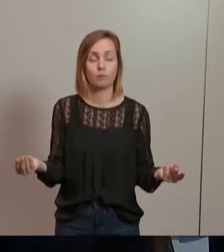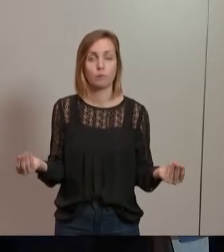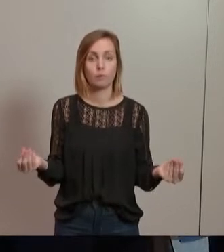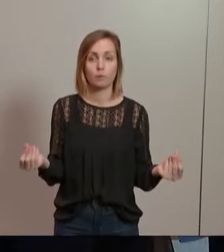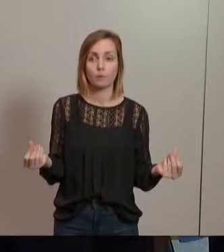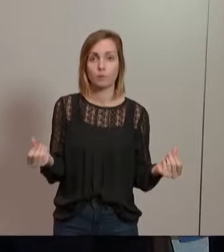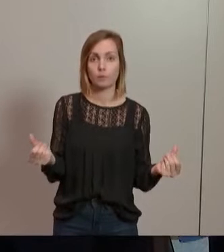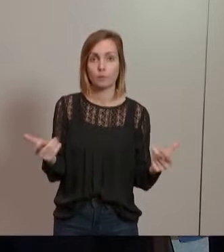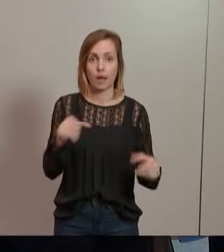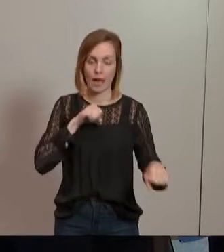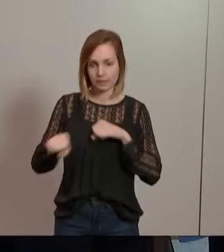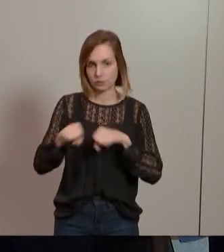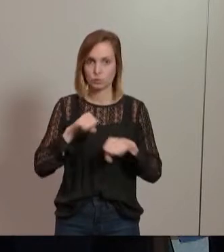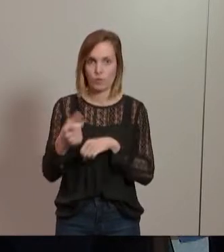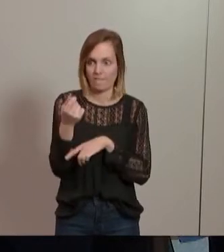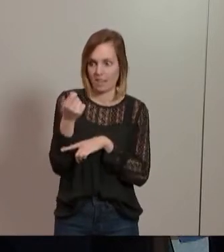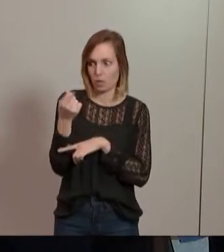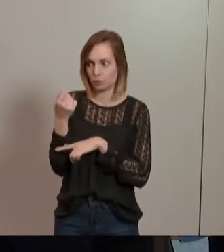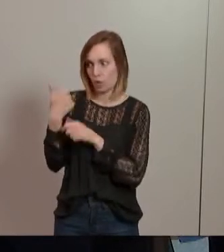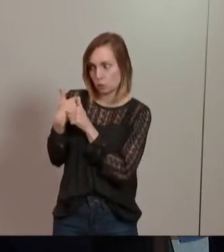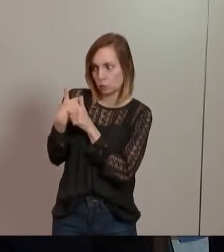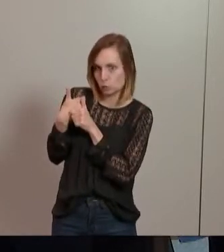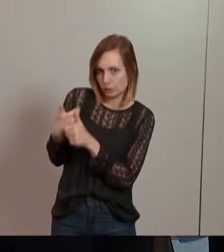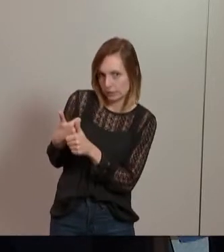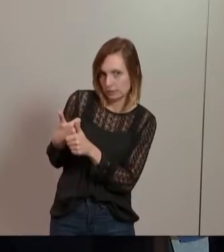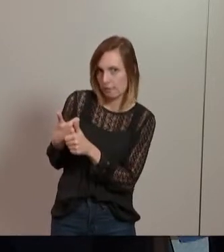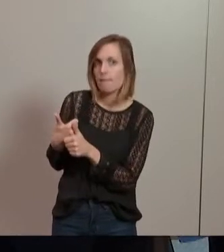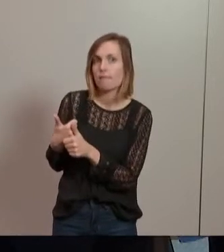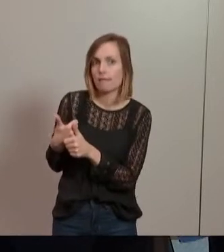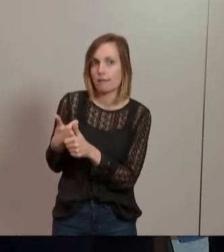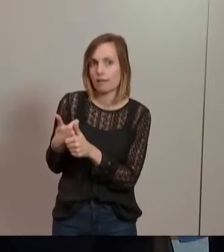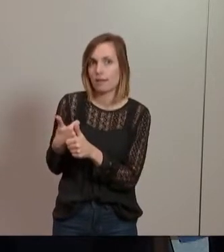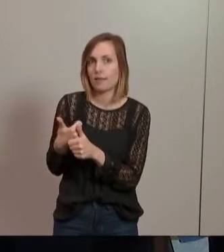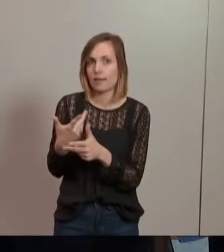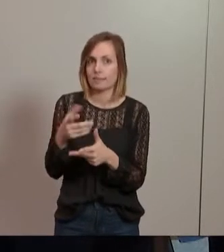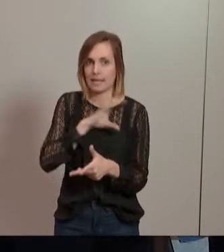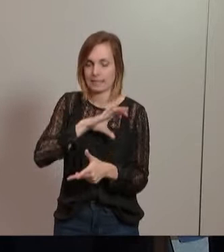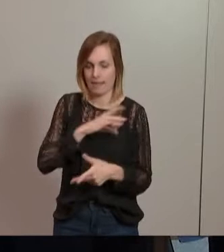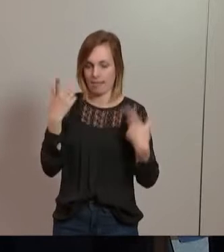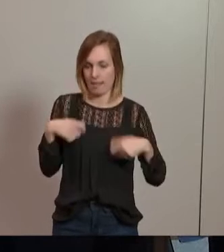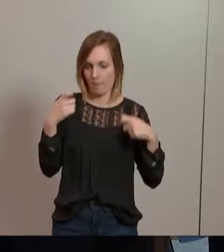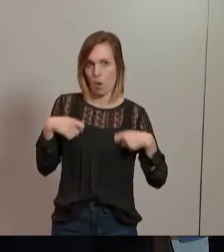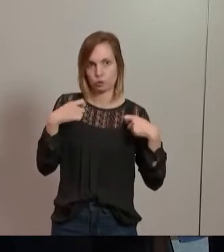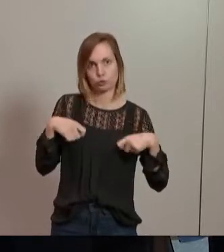et l'évaluation de nos actions et de nos finances, et par la recherche d'économies et d'optimisation des dépenses. À ce